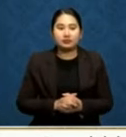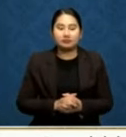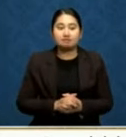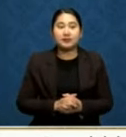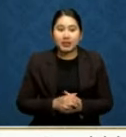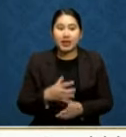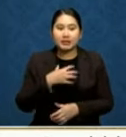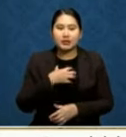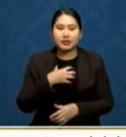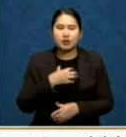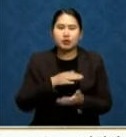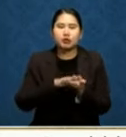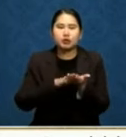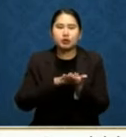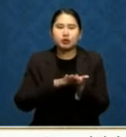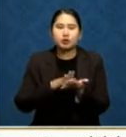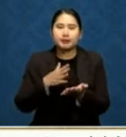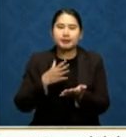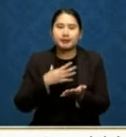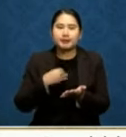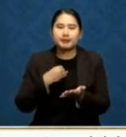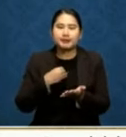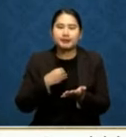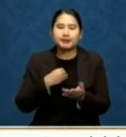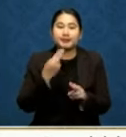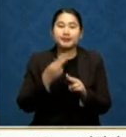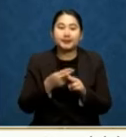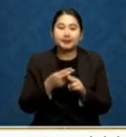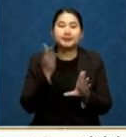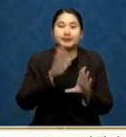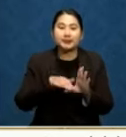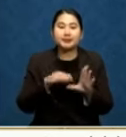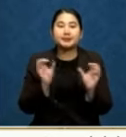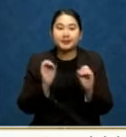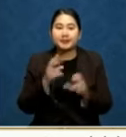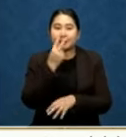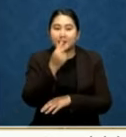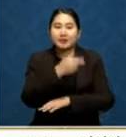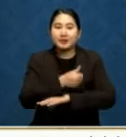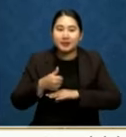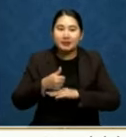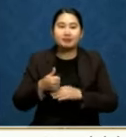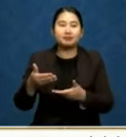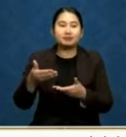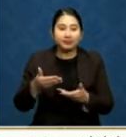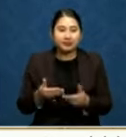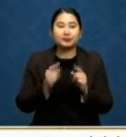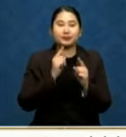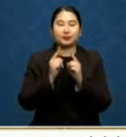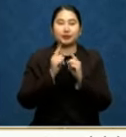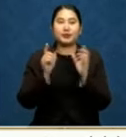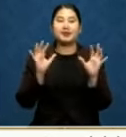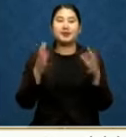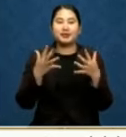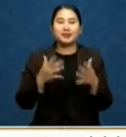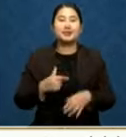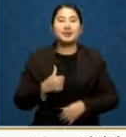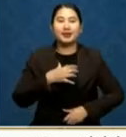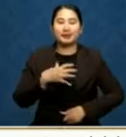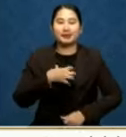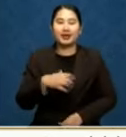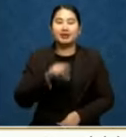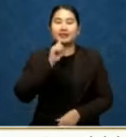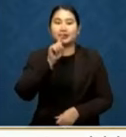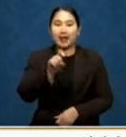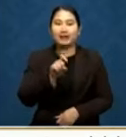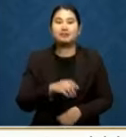จึงขออนุญาตเสียมารยาทครับไม่ได้ลงชื่ออภิปรายเห็นท่านมาแล้วไม่มีแขกต้อนรับไม่มีเจ้าบ้านต้อนรับก็เลยขออนุญาตถ